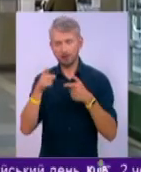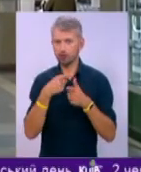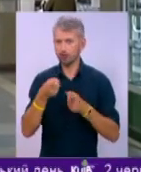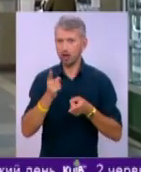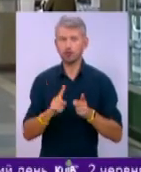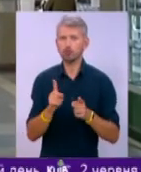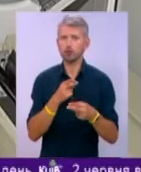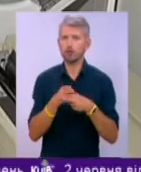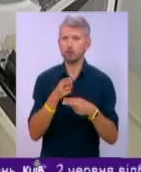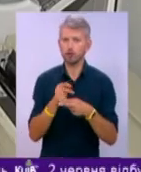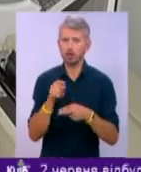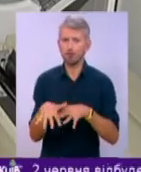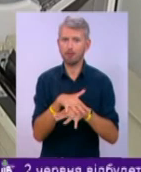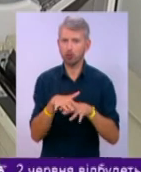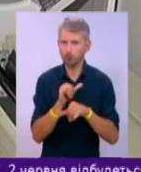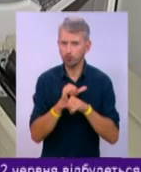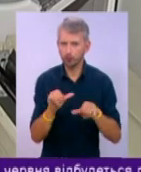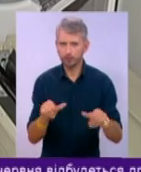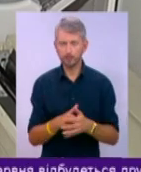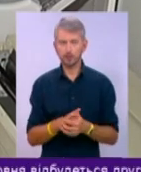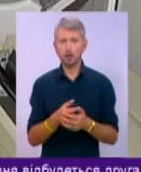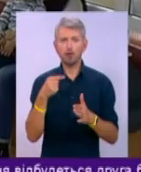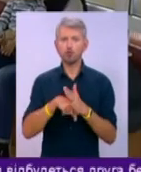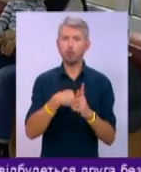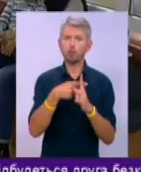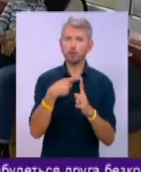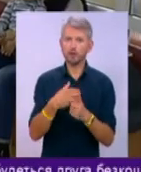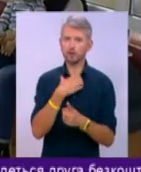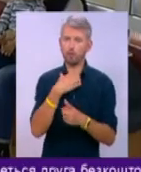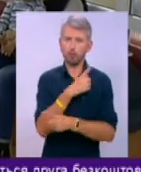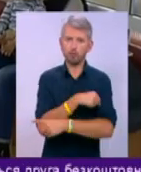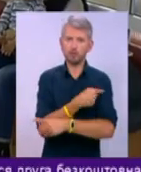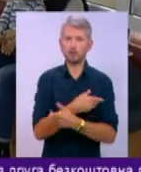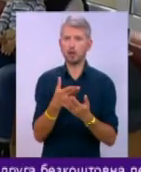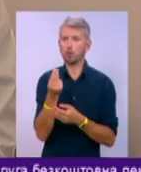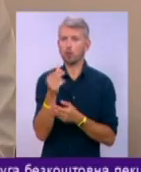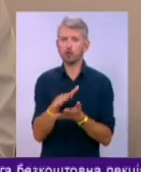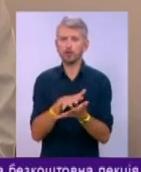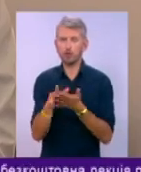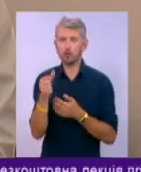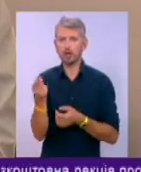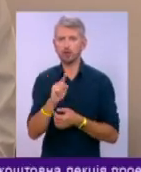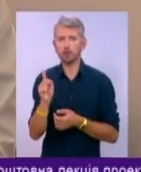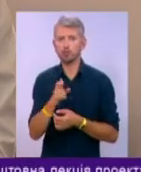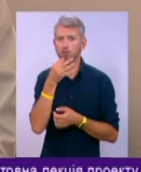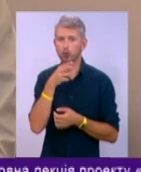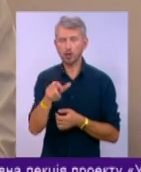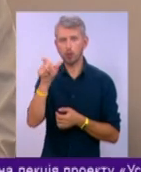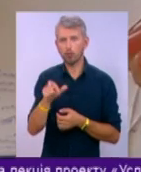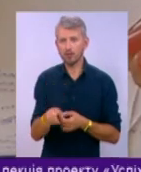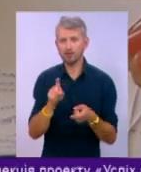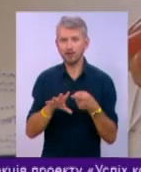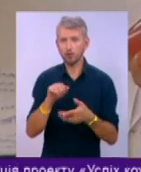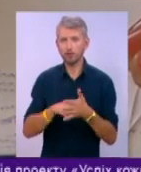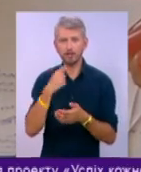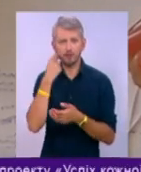реальність? Що заважає її масовому запровадженню? У чому плюси страхової медицини і які кошти витрачаються на те, щоб будь-який громадянин, незалежно